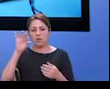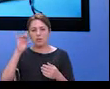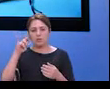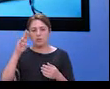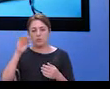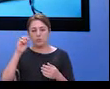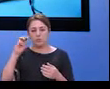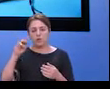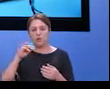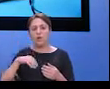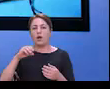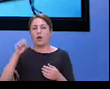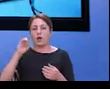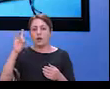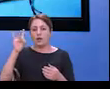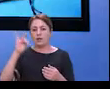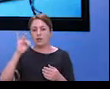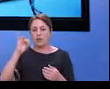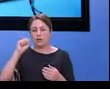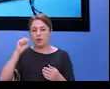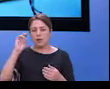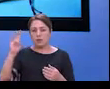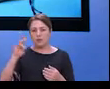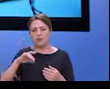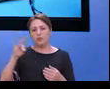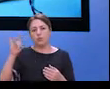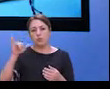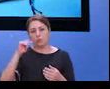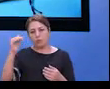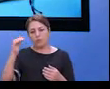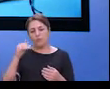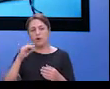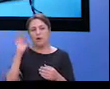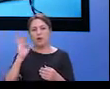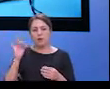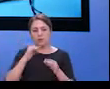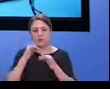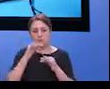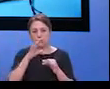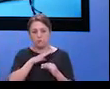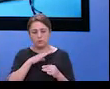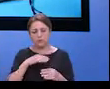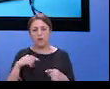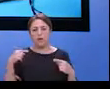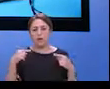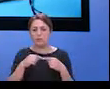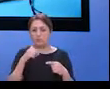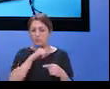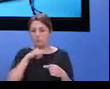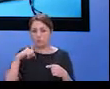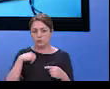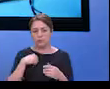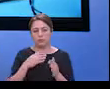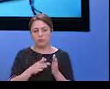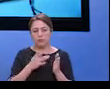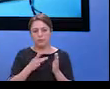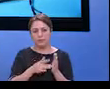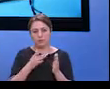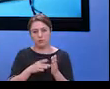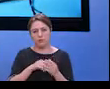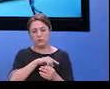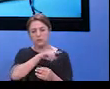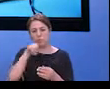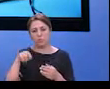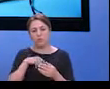Strabon, Arian, Kvint Kursiy Ruf haqida sizlar bilan gaplashgan bo'lsak, albatta o'zingizning konspekt daftaringizga